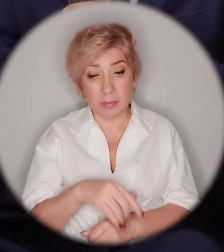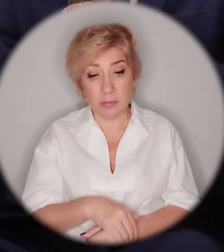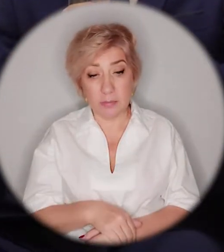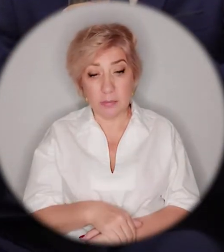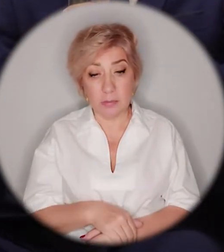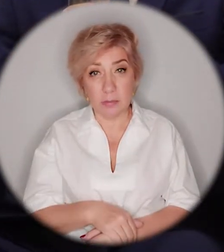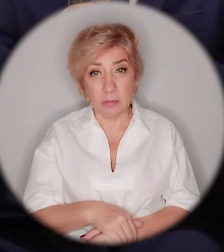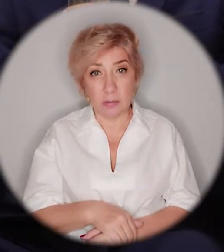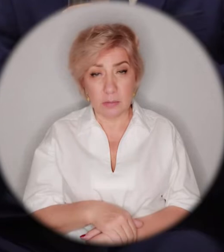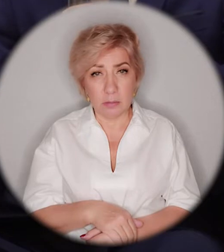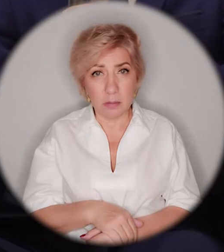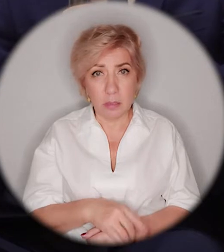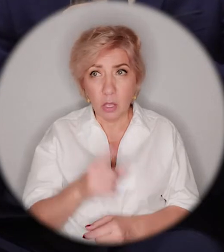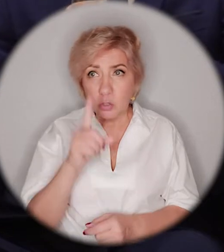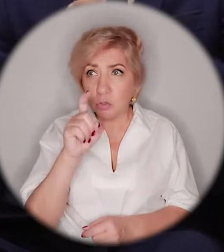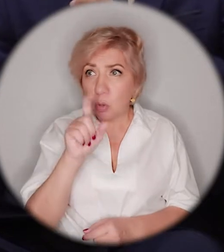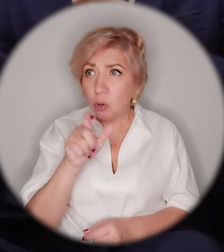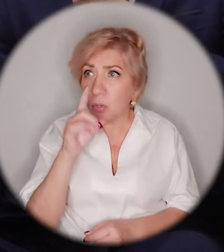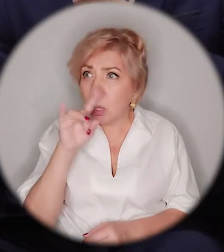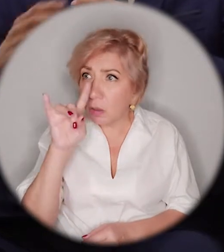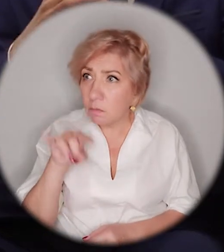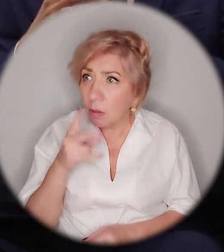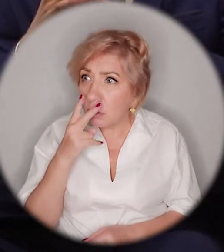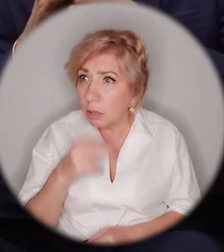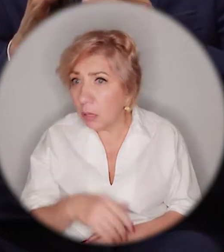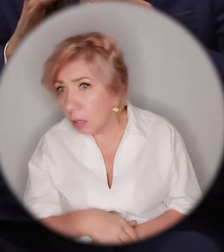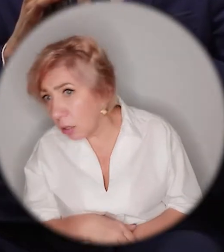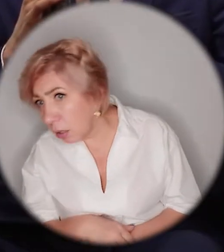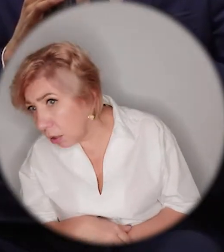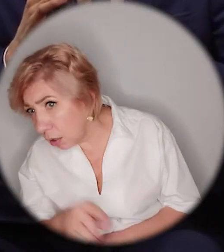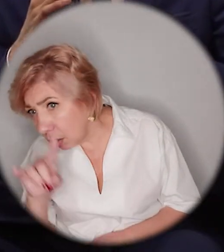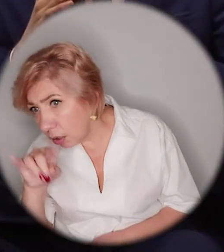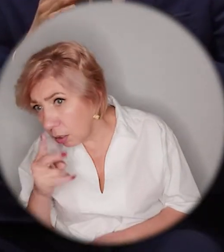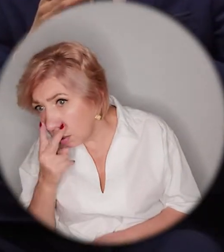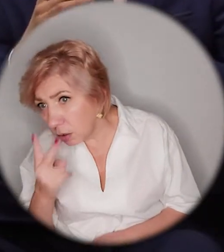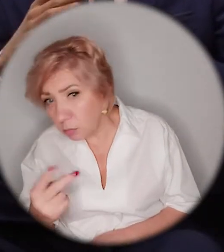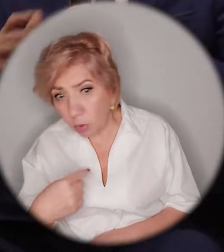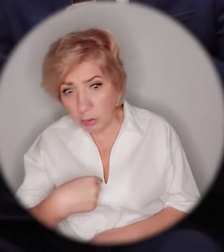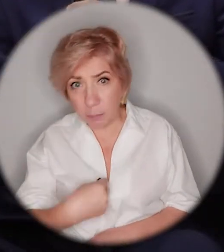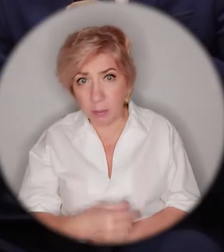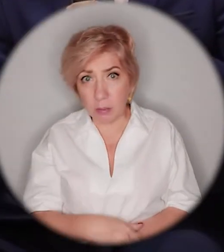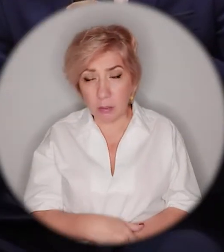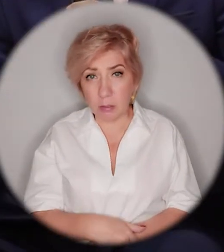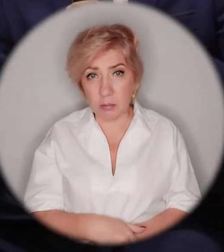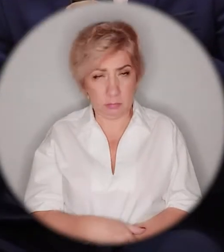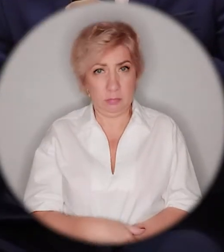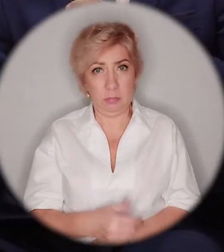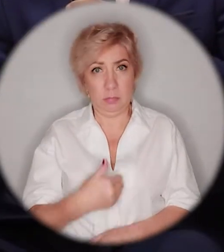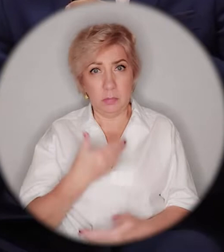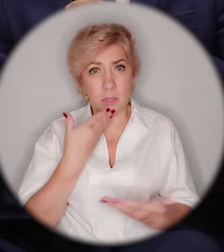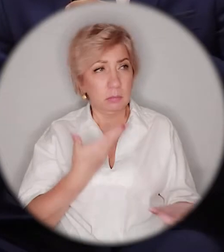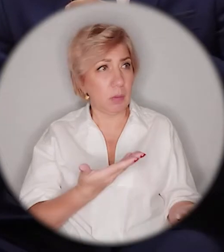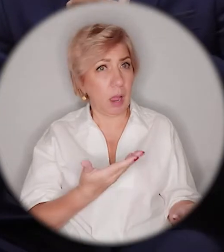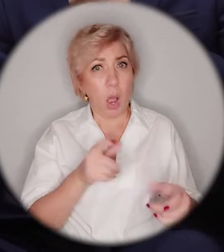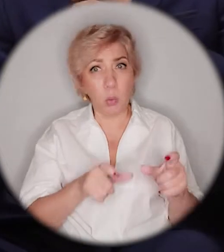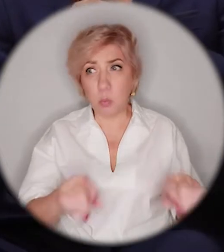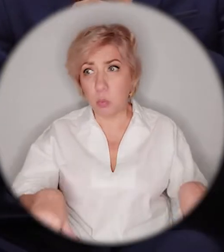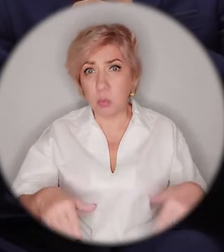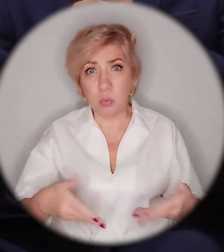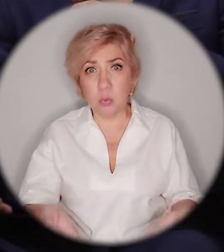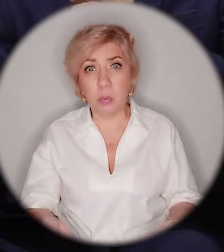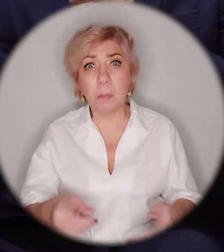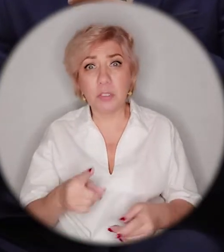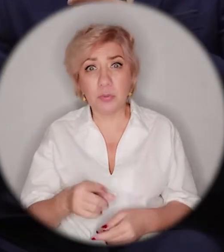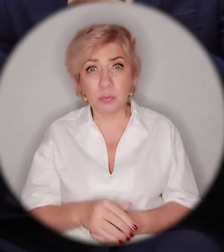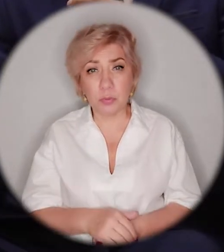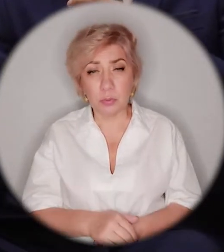окне по теме 100 людей стоят у окна и смотрит на меня и на этапе по я спрошу